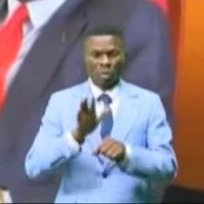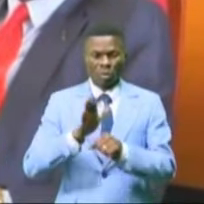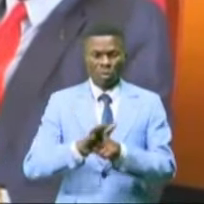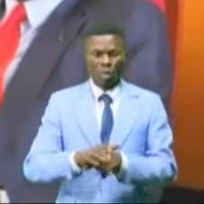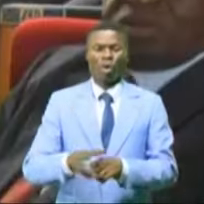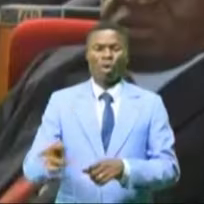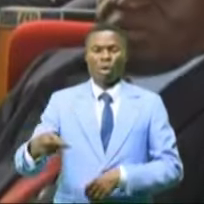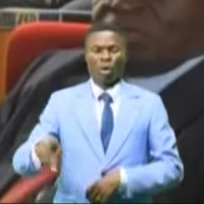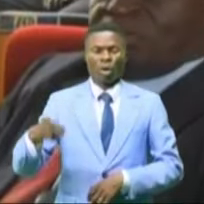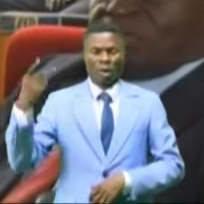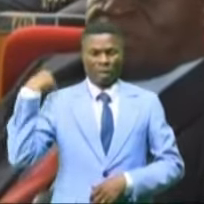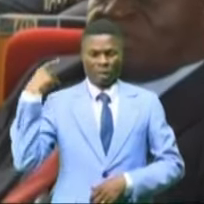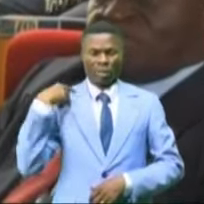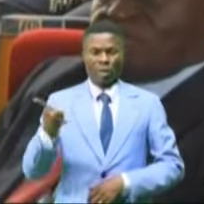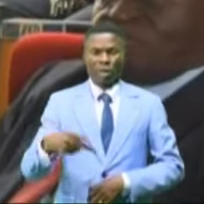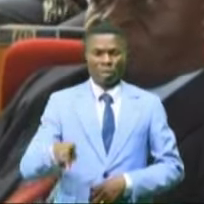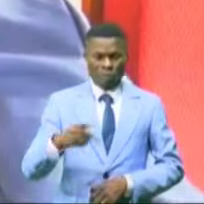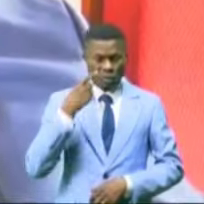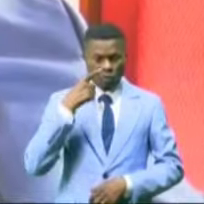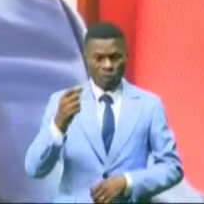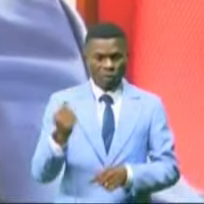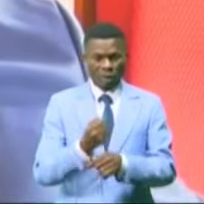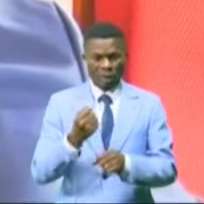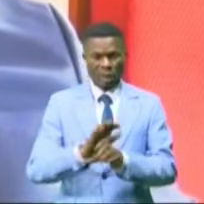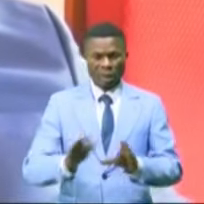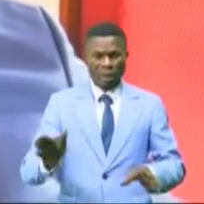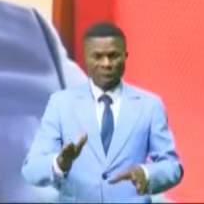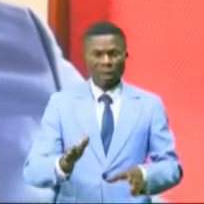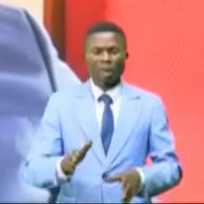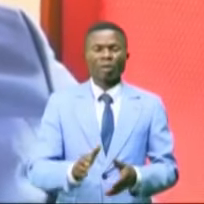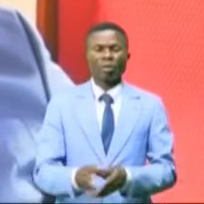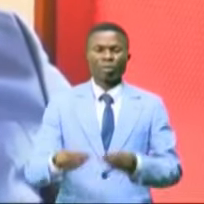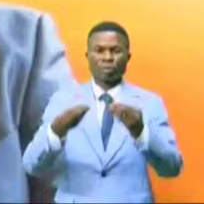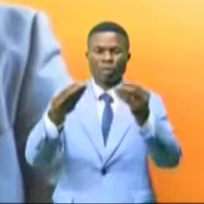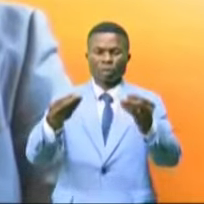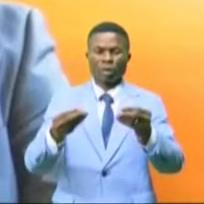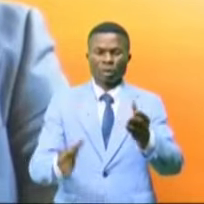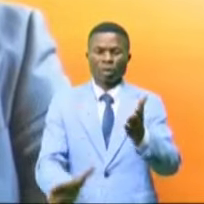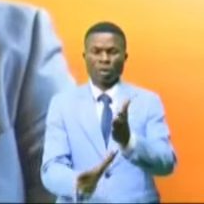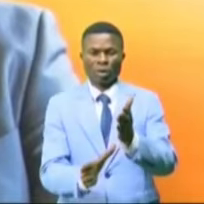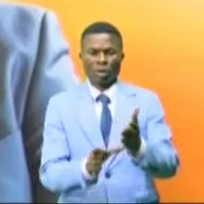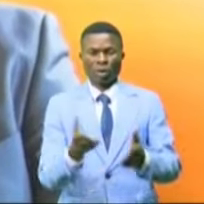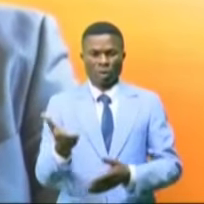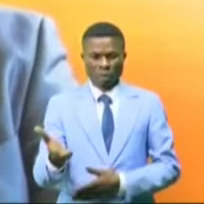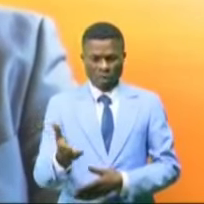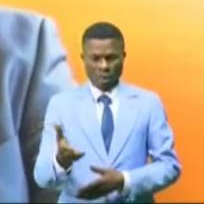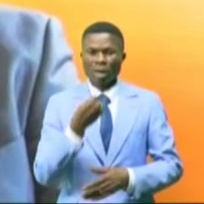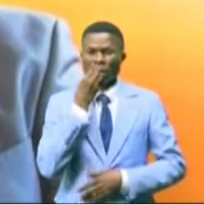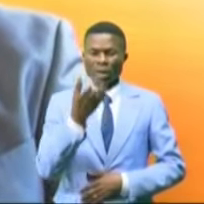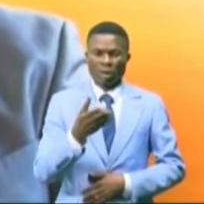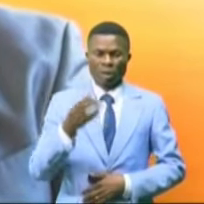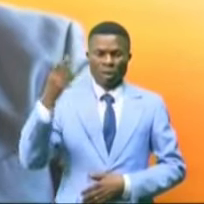provinciaux concernés par l'incompatibilité ont cédé leur mandat à leur suppléant.